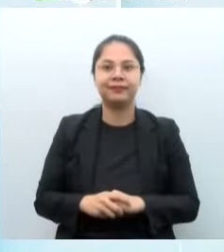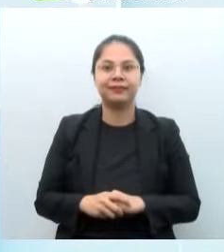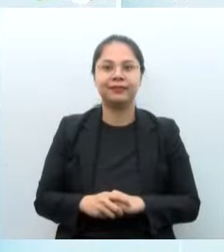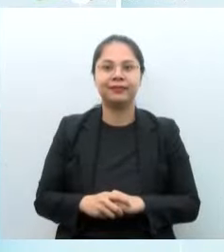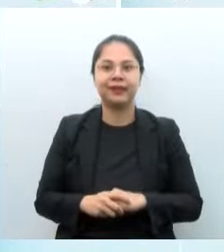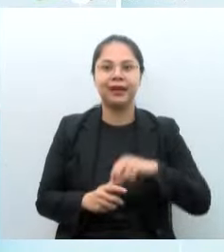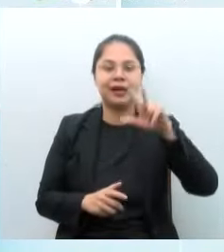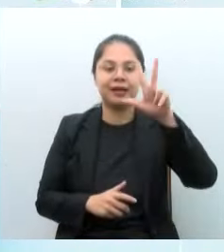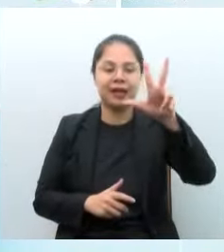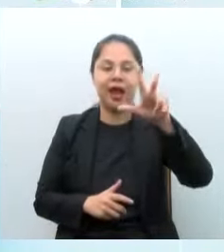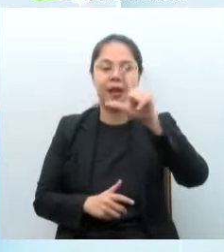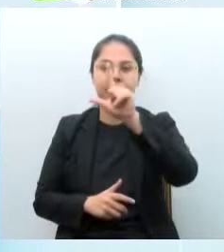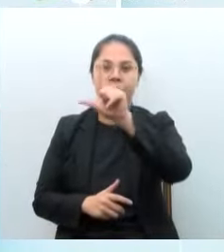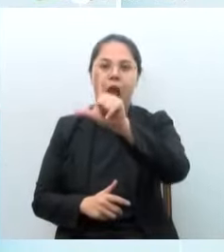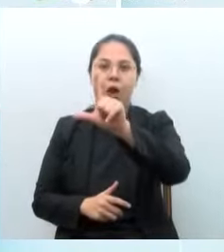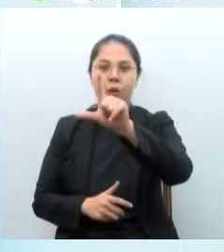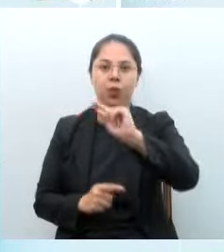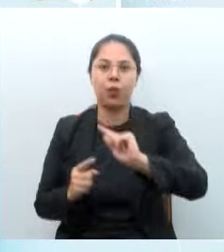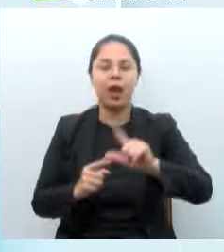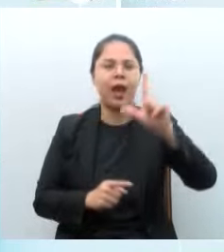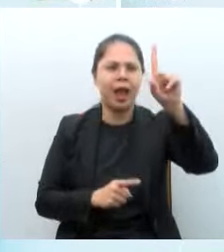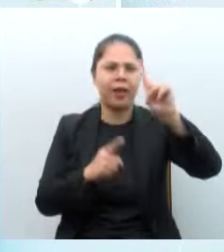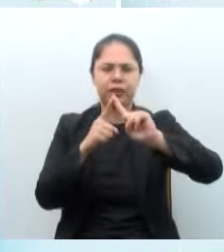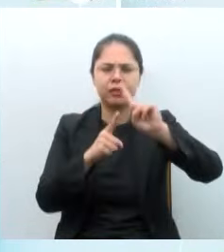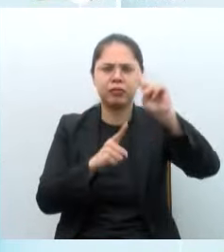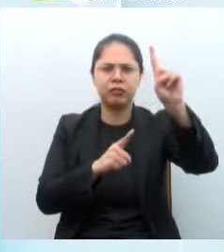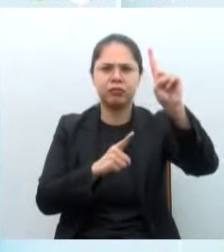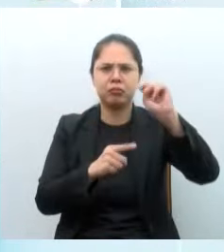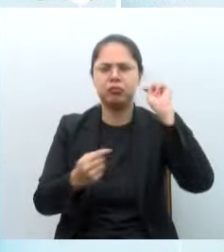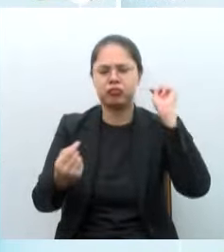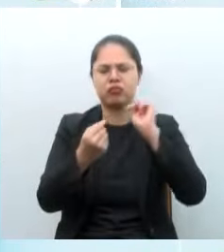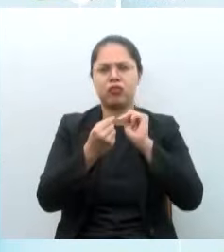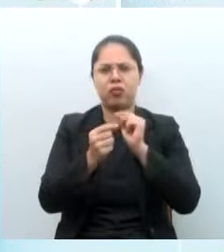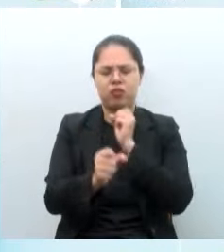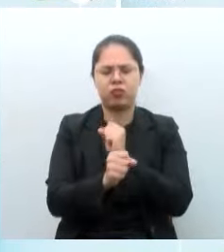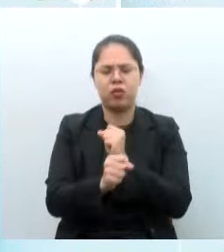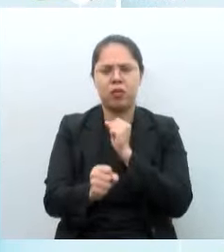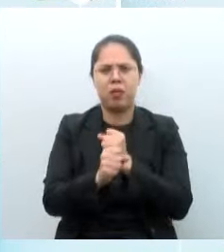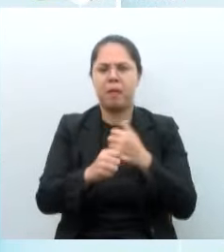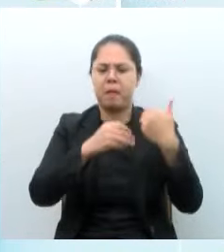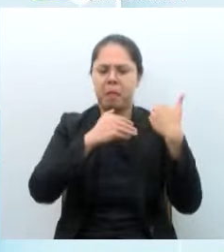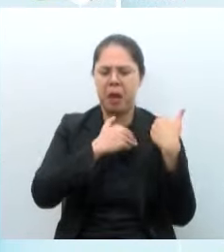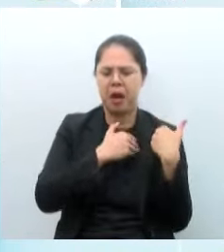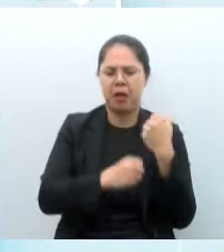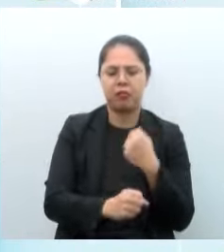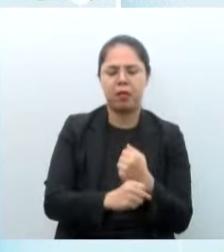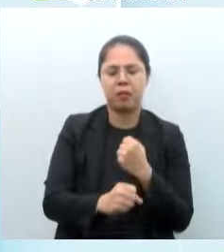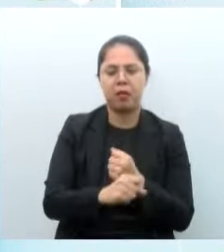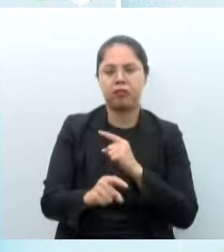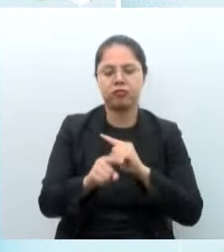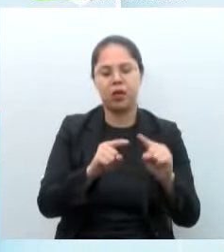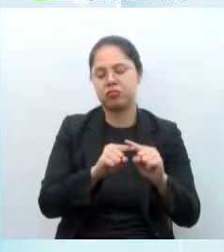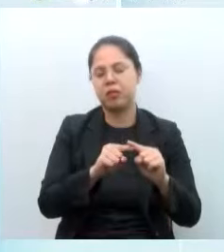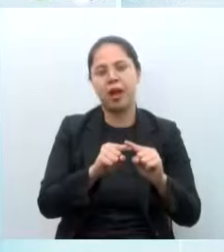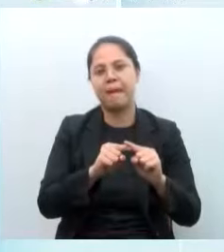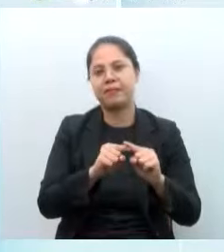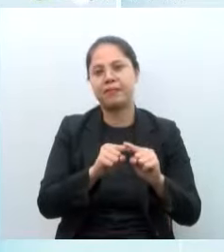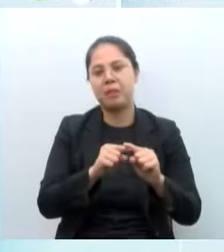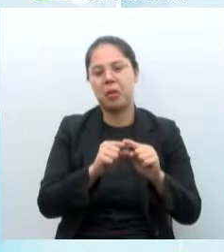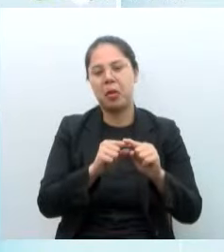3L นะครับ L ตัวแรกก็คือโหลดนะครับโหลดภาระเราจะโหลดภาระงานของครูลงนะครับ